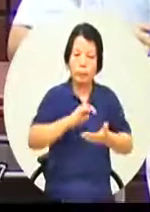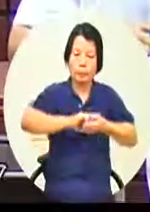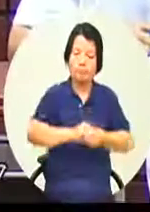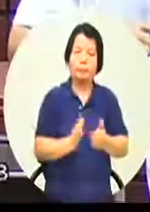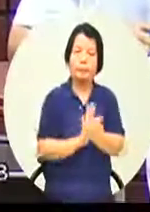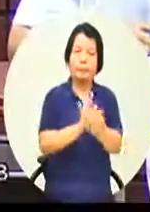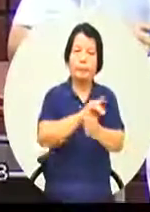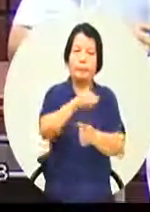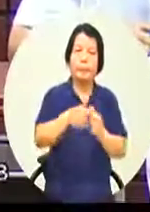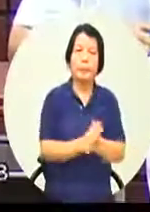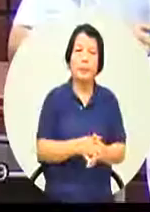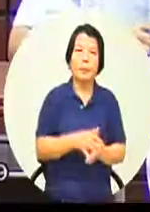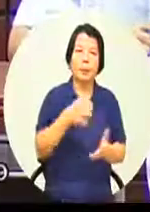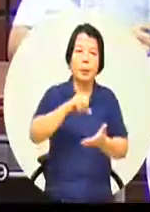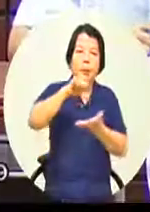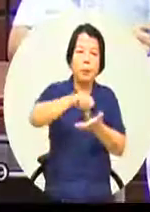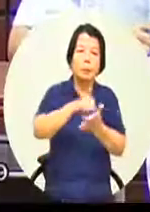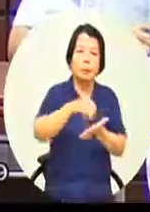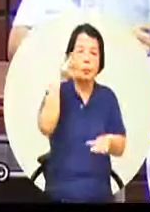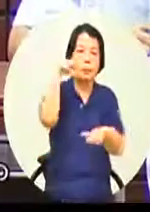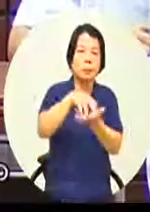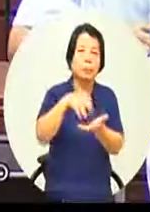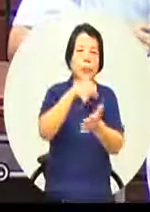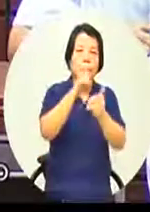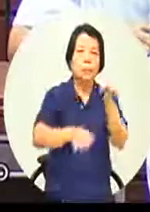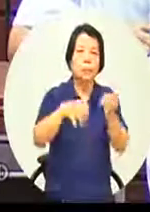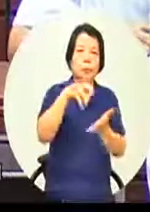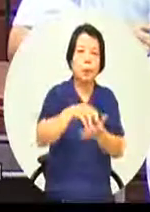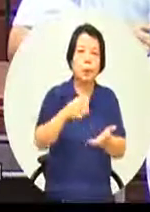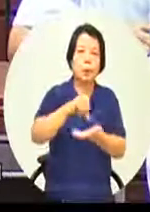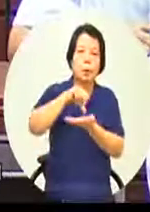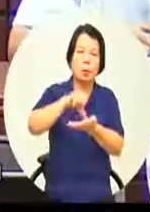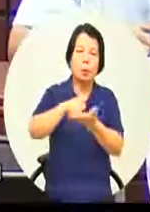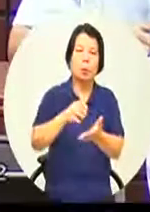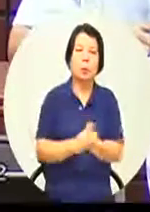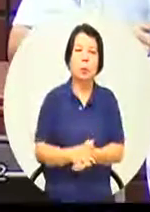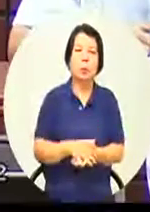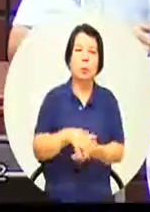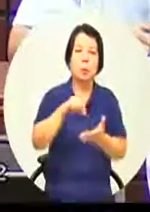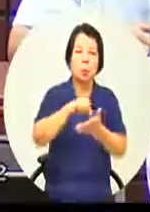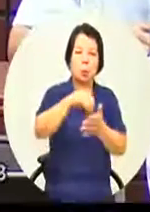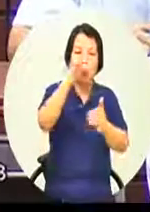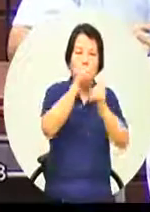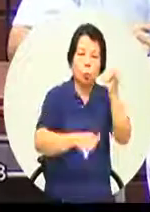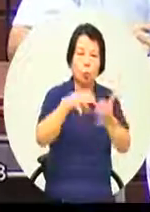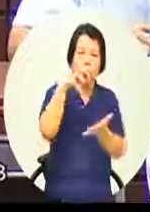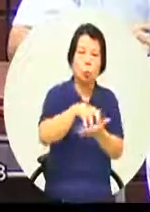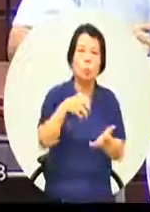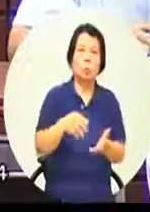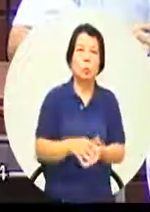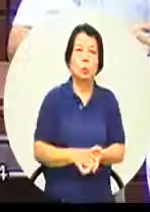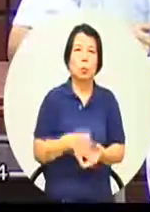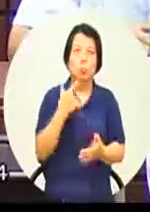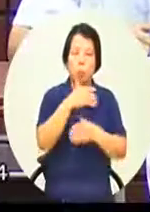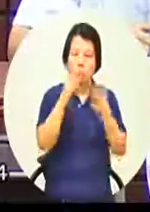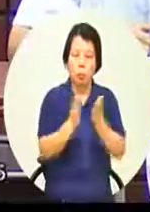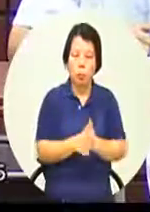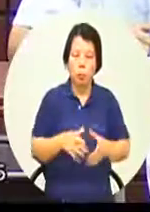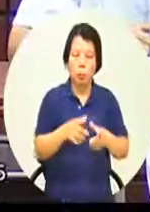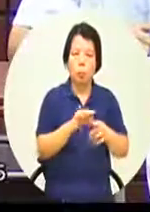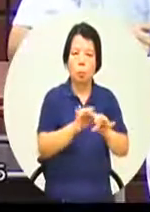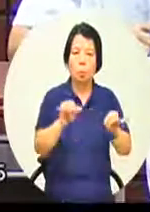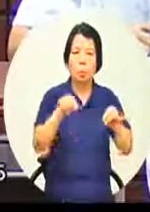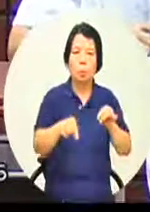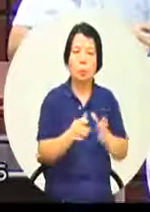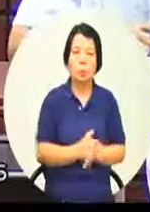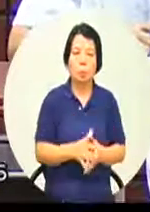生产履历方面呢，他们也逐步一直在重点在生产履历。那在这里生产履历的所有的面积呢，我们目